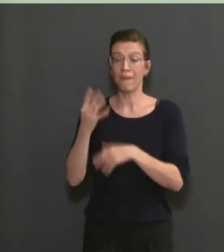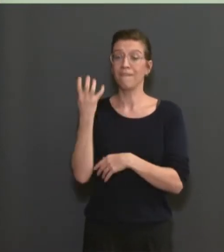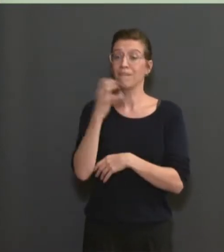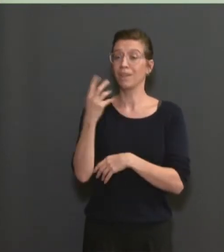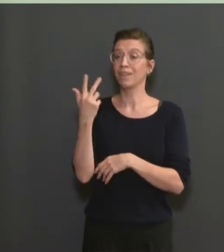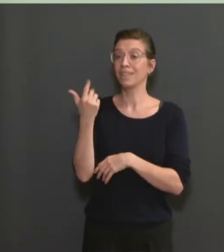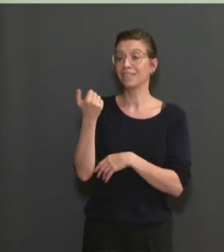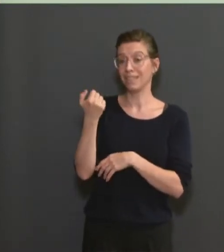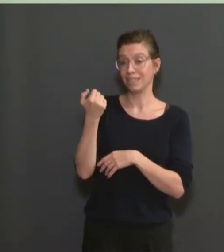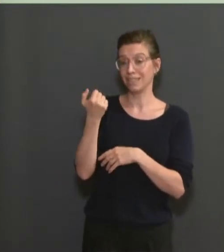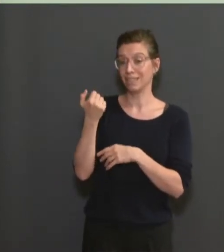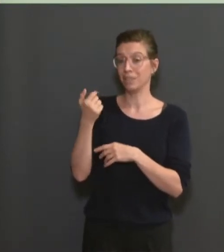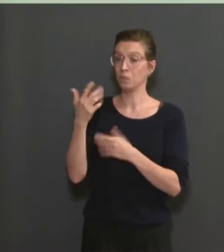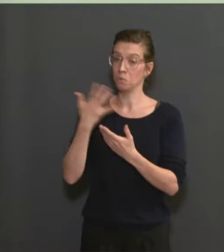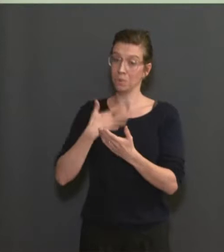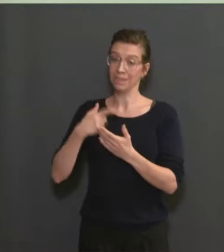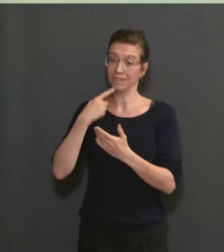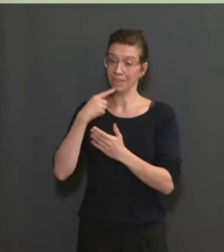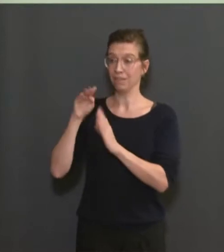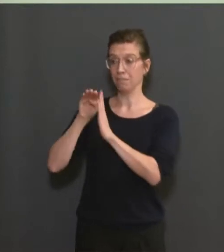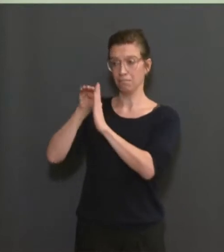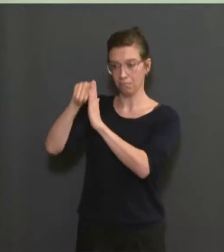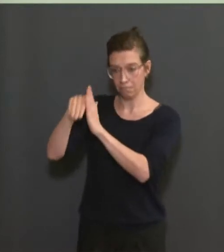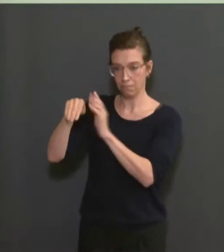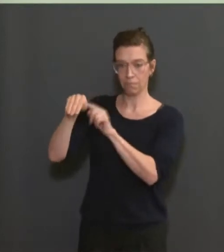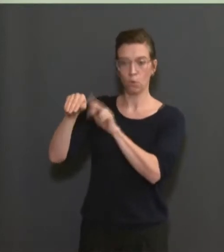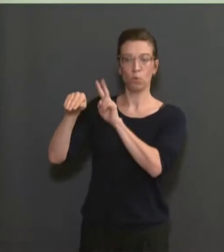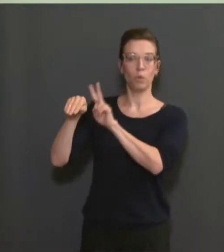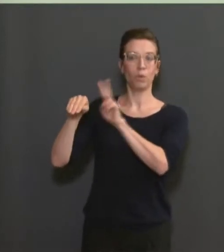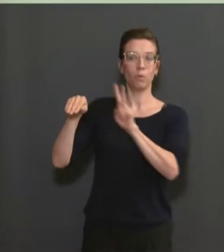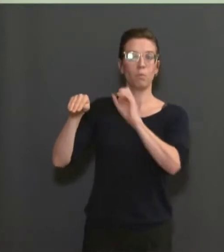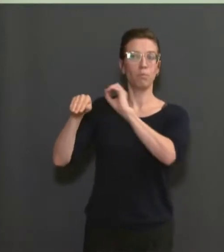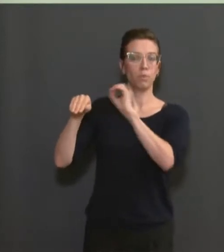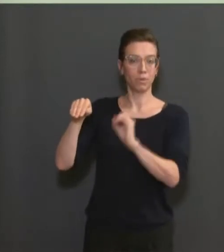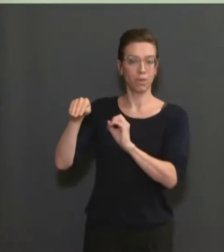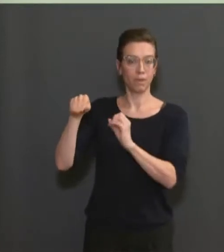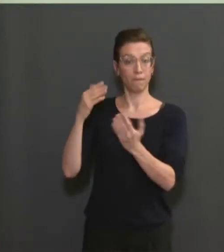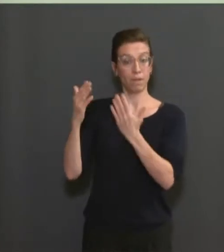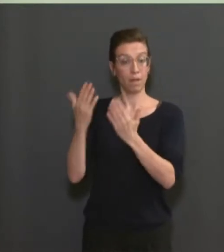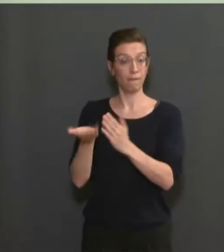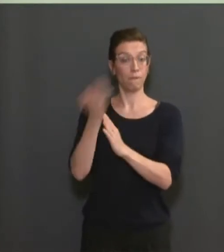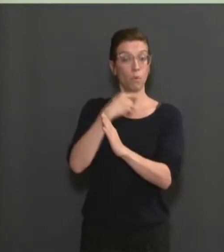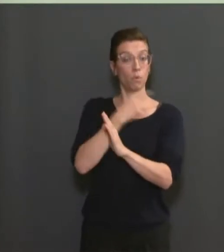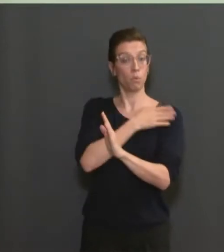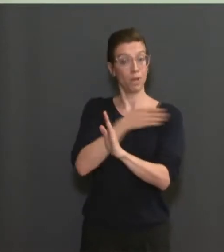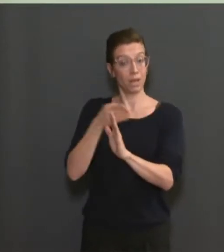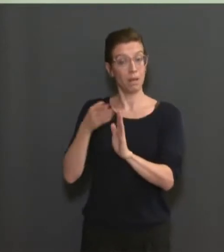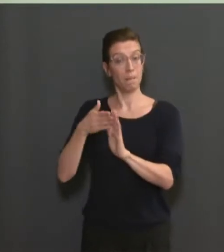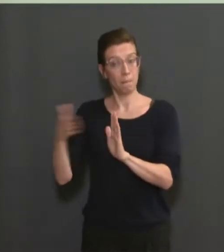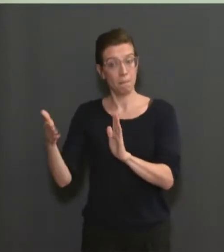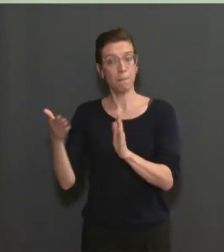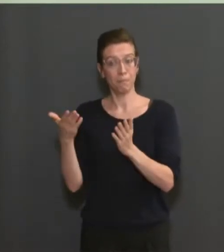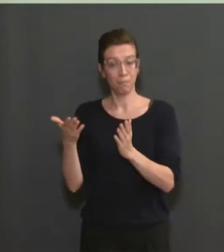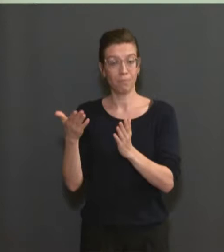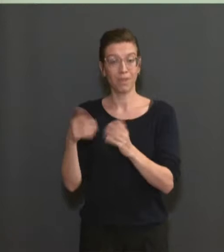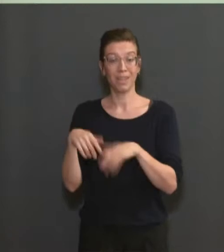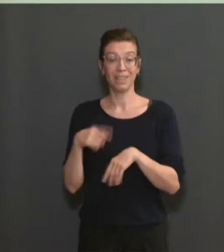van 22% op weekbasis. De week ervoor waren dat er gemiddeld